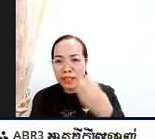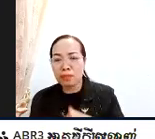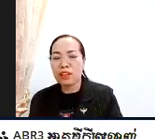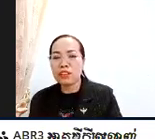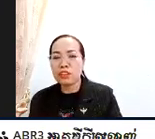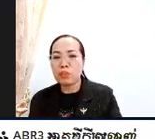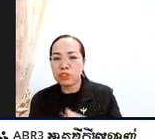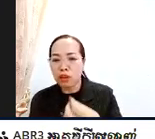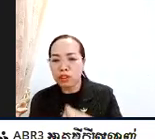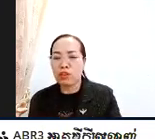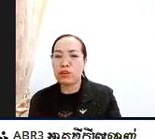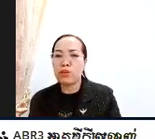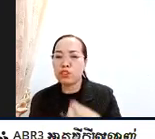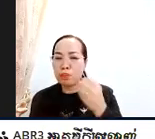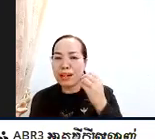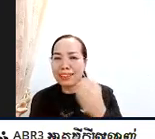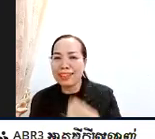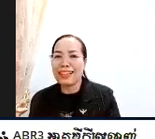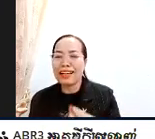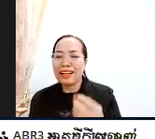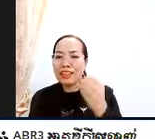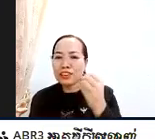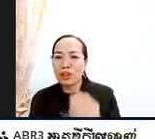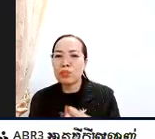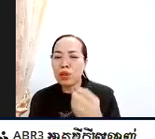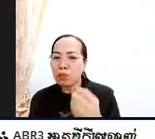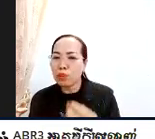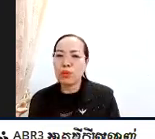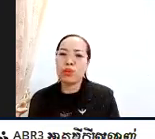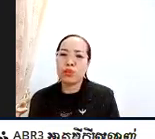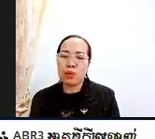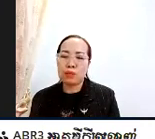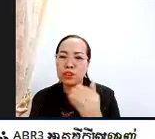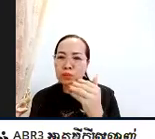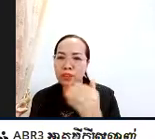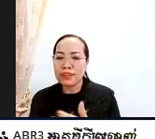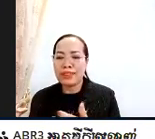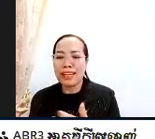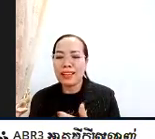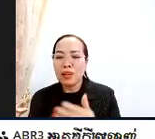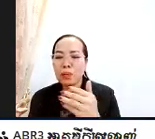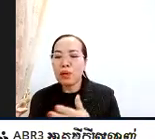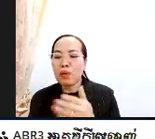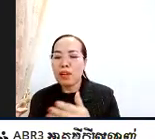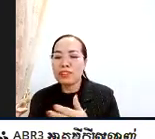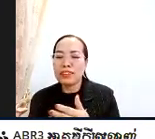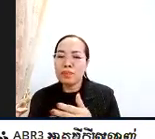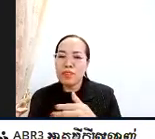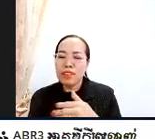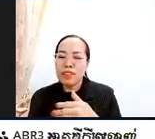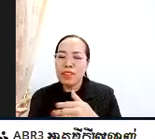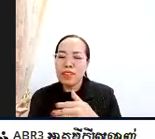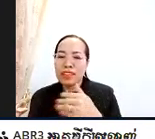nhóm chạy mơ nhóm thôi kroi nốt nhóm bàn đăng tha nhóm công rồi ưu rồi toàn nhóm trao tái đồ màu